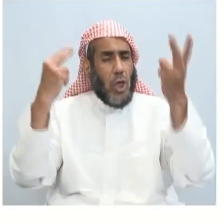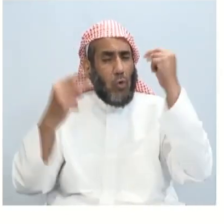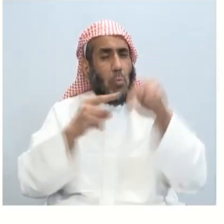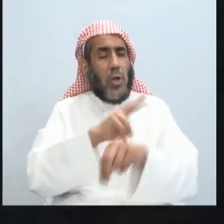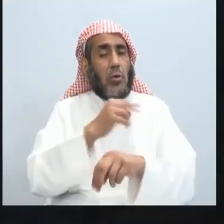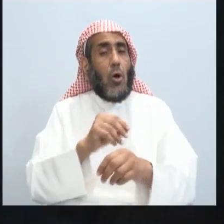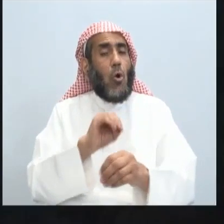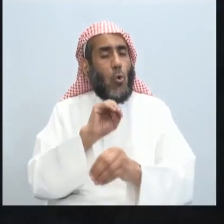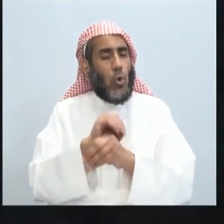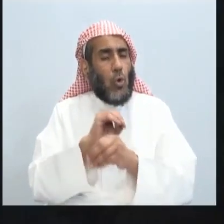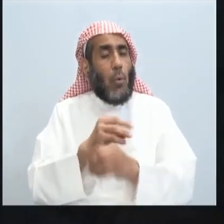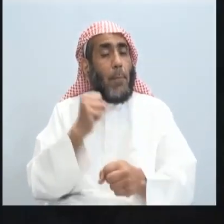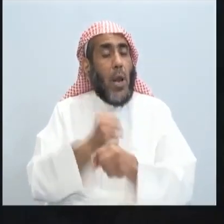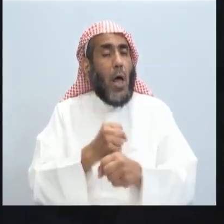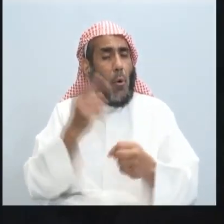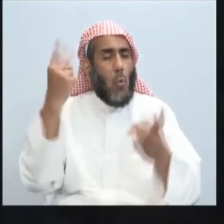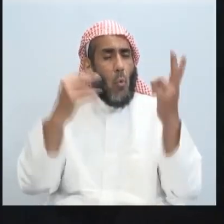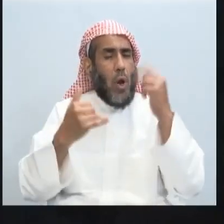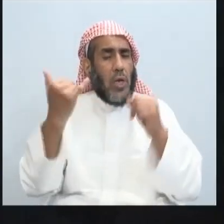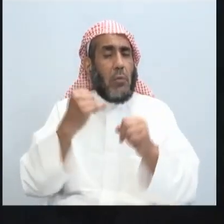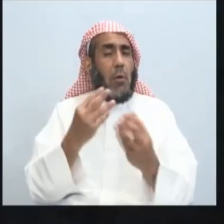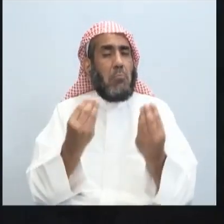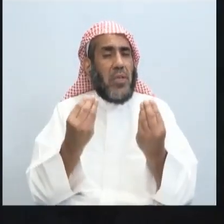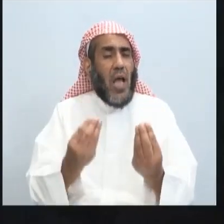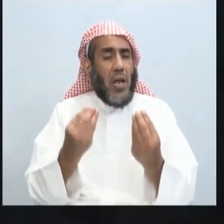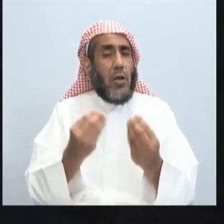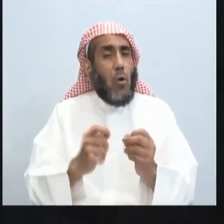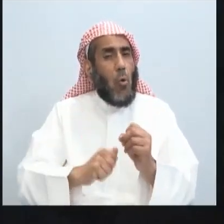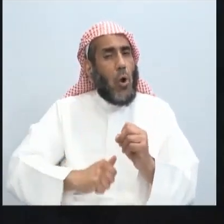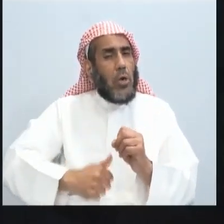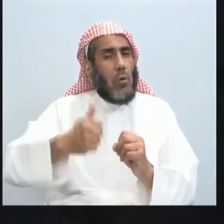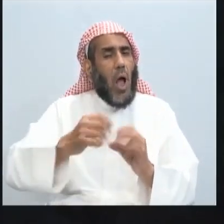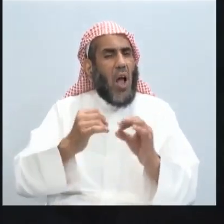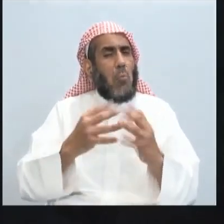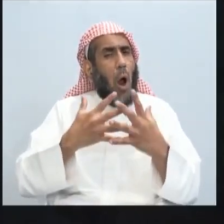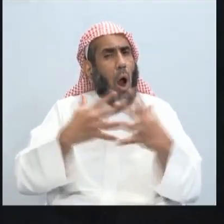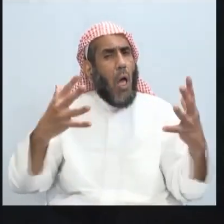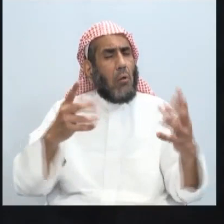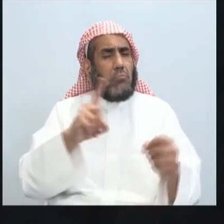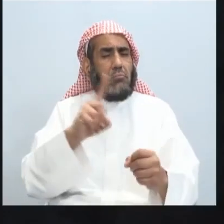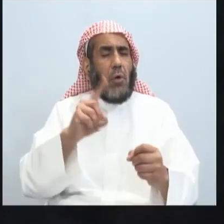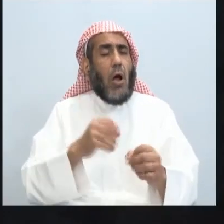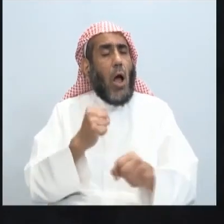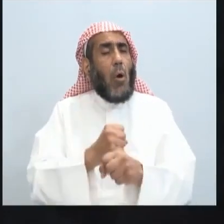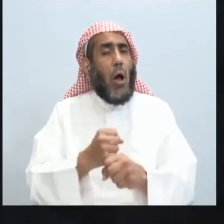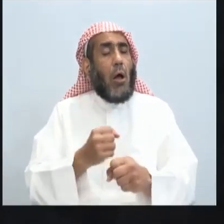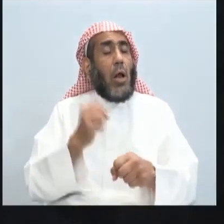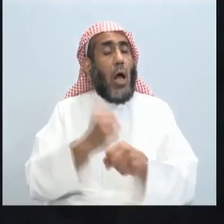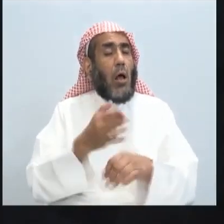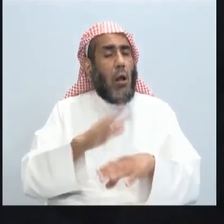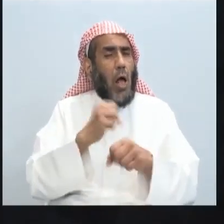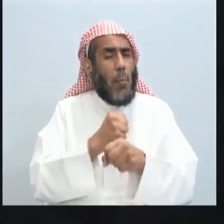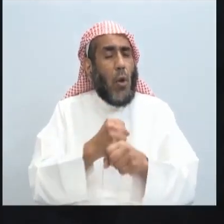يوصيكم بالعمل والتجربه وال اهتمام بالتاني والجوده اكثر من من الكثره فهو قام على العمل وعلى التجربه وان